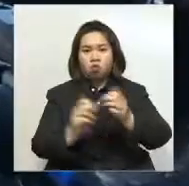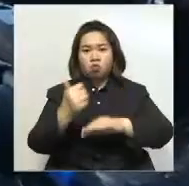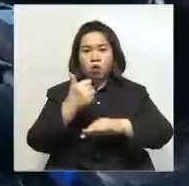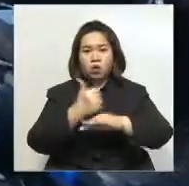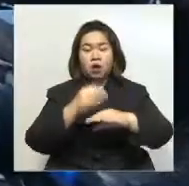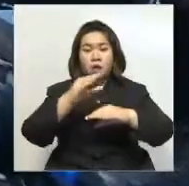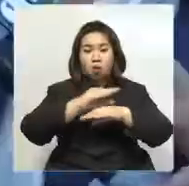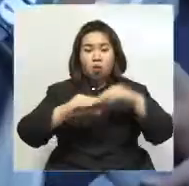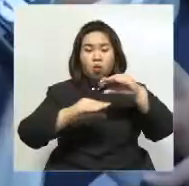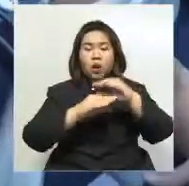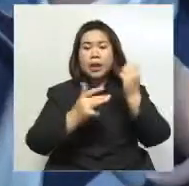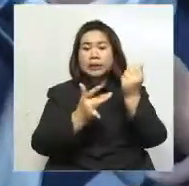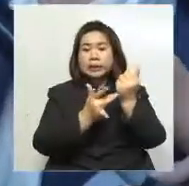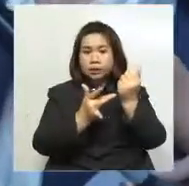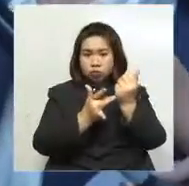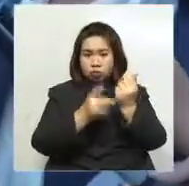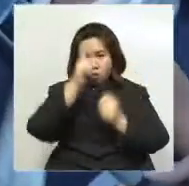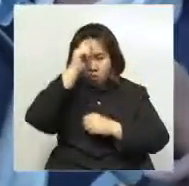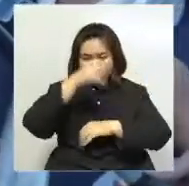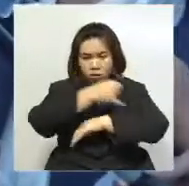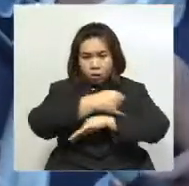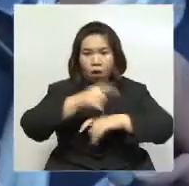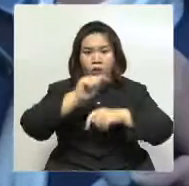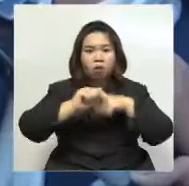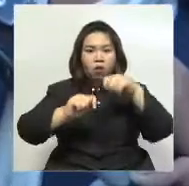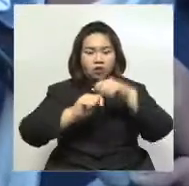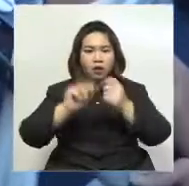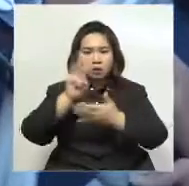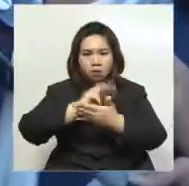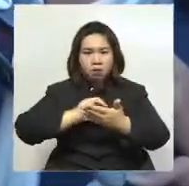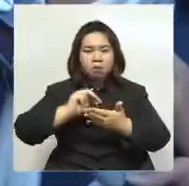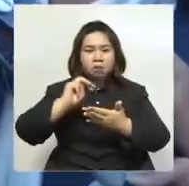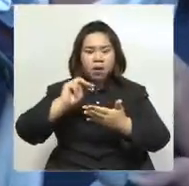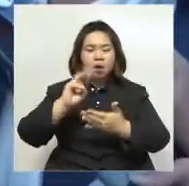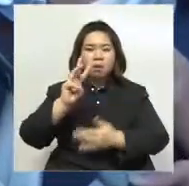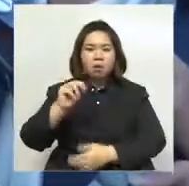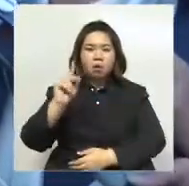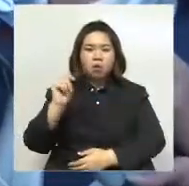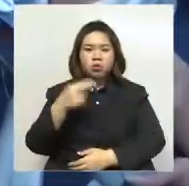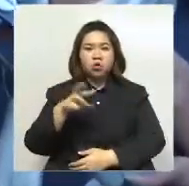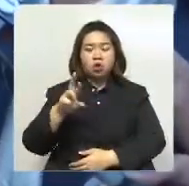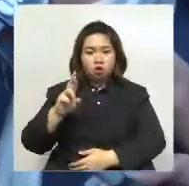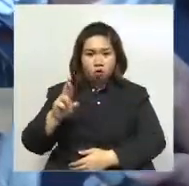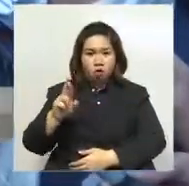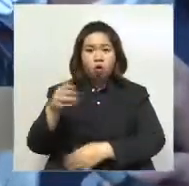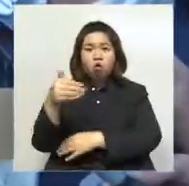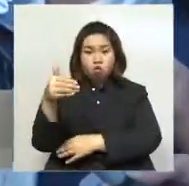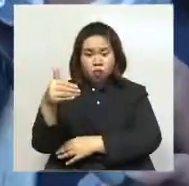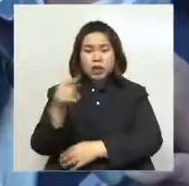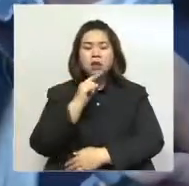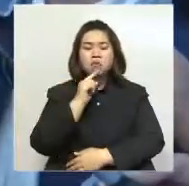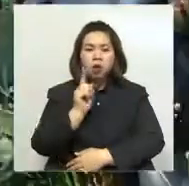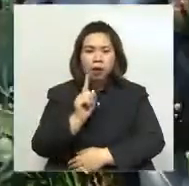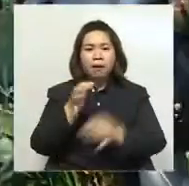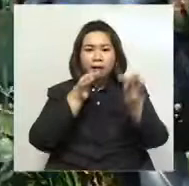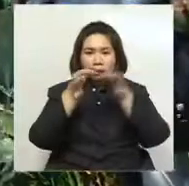การโครงการเทคโนโลยีวิศวกรรมโยธามหาวิทยาลัยเทคโนโลยีพระจอมเกล้าธนบุรีได้อธิบ